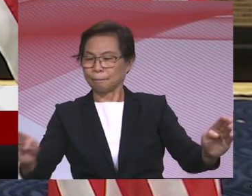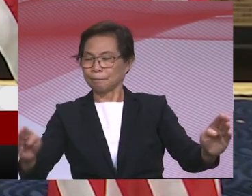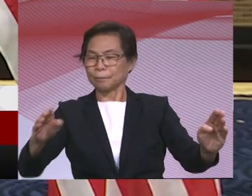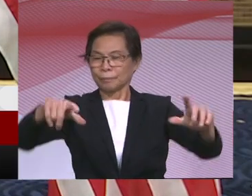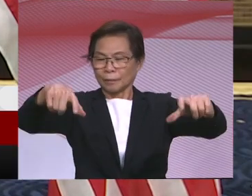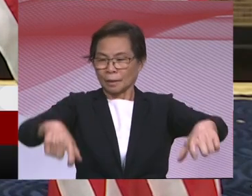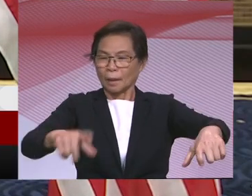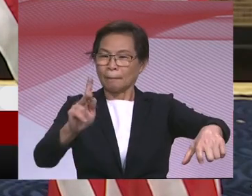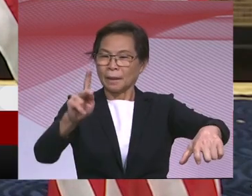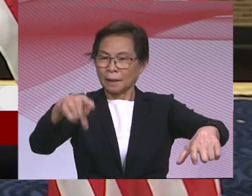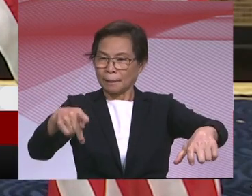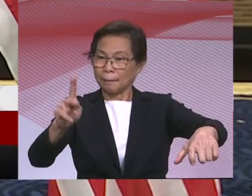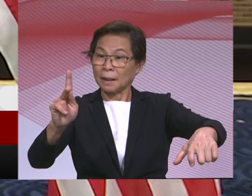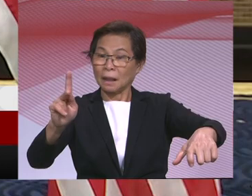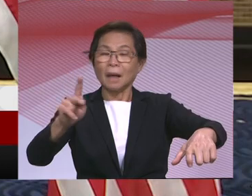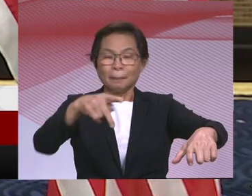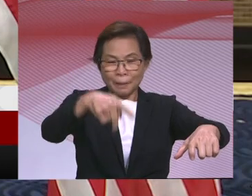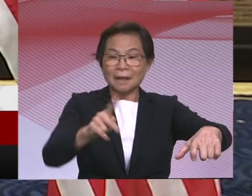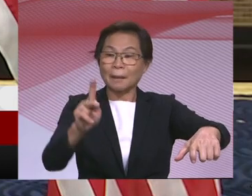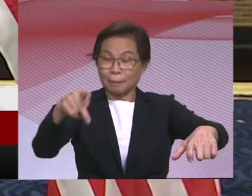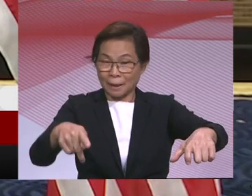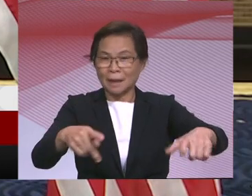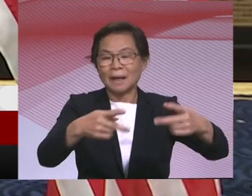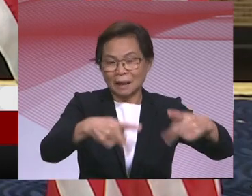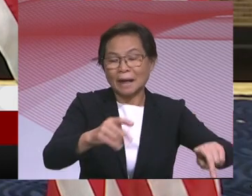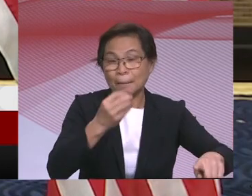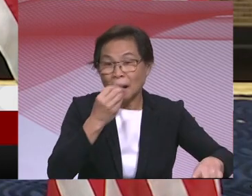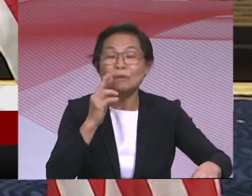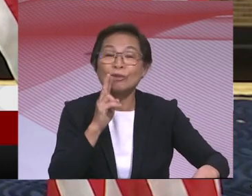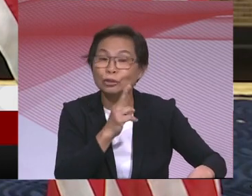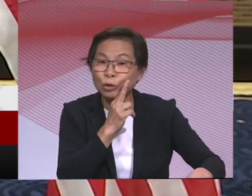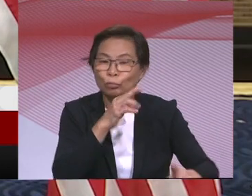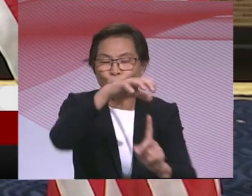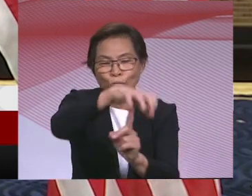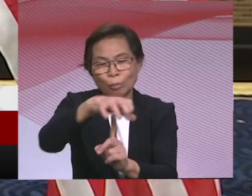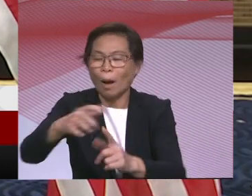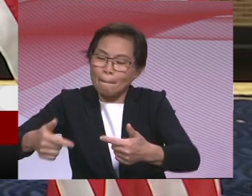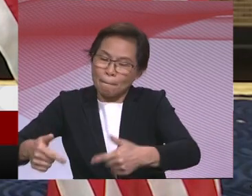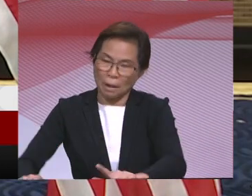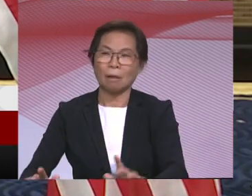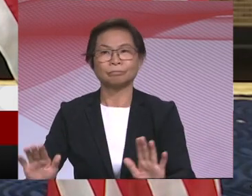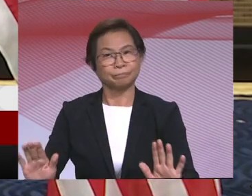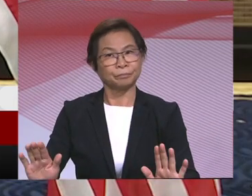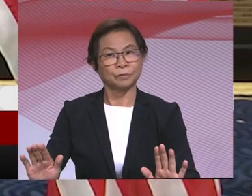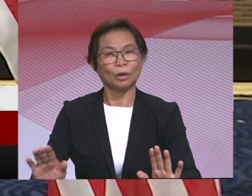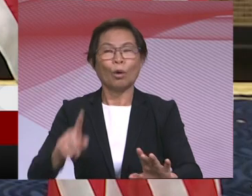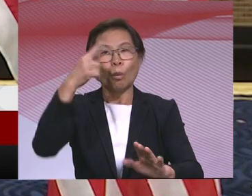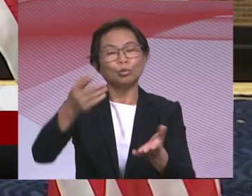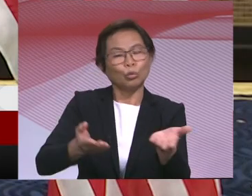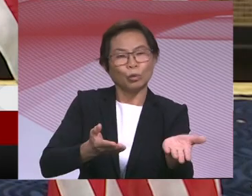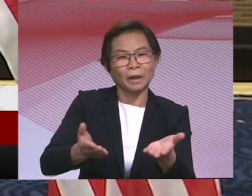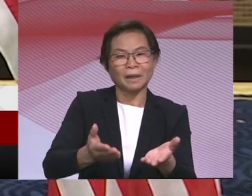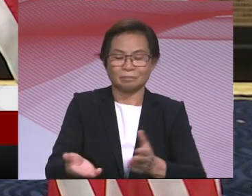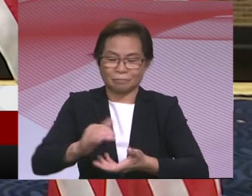kedai makan dan grey penjajah dibenarkan Bop rasi hanya untuk pemetaan